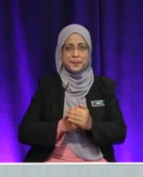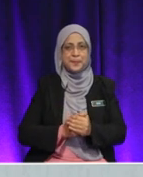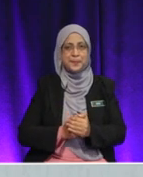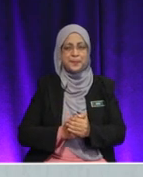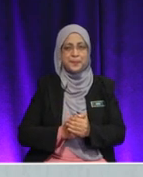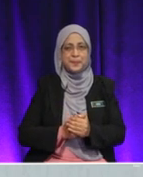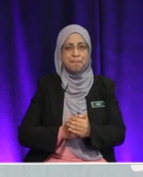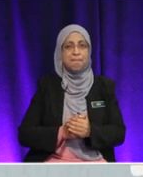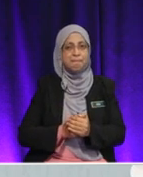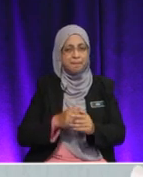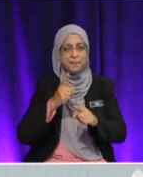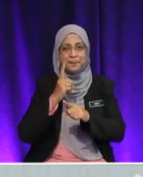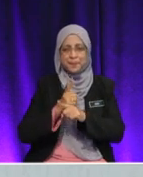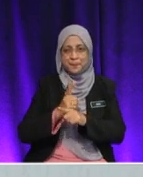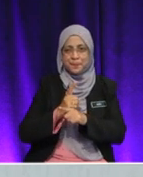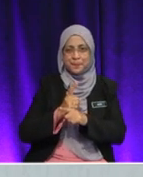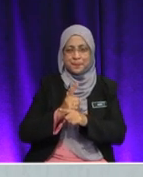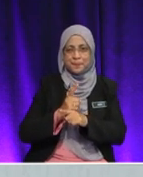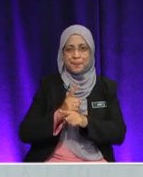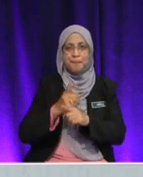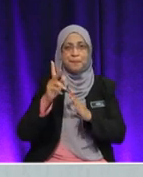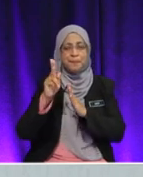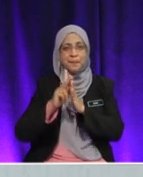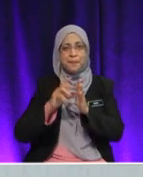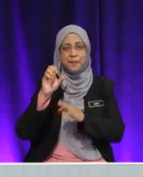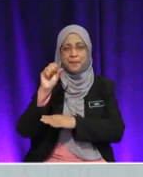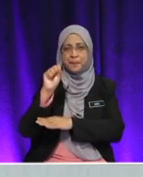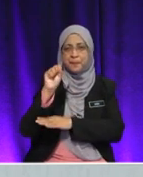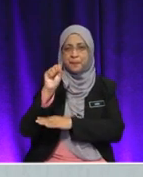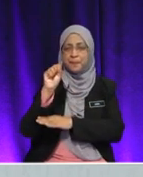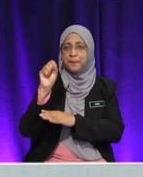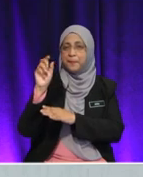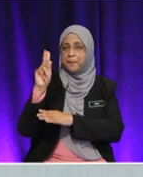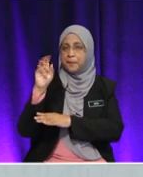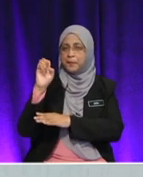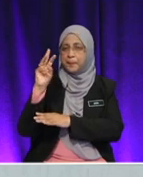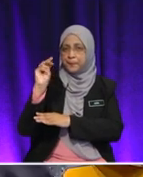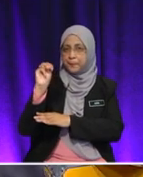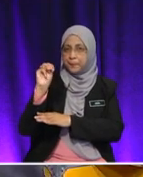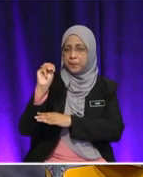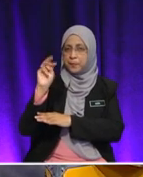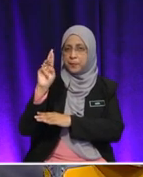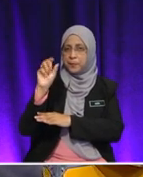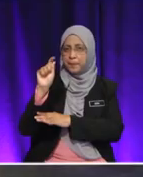ya tepat sekali dibawa kita perlu hormat